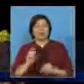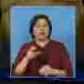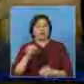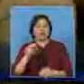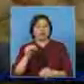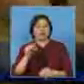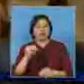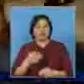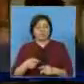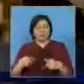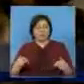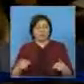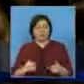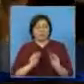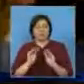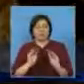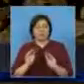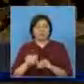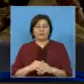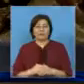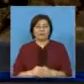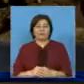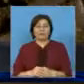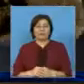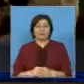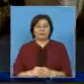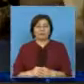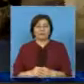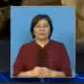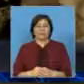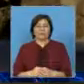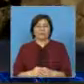«Нити чувств» и многое другое. Динара Абдуалиева, Галымжан Урынов, телеканал «Актобе».